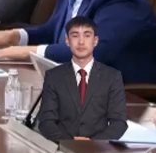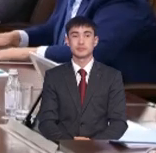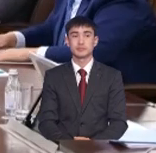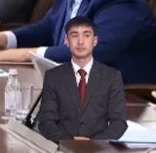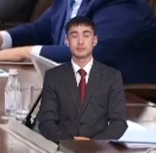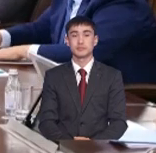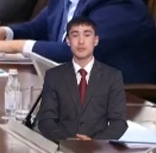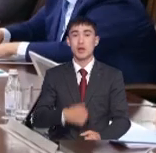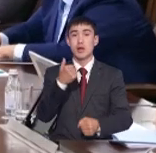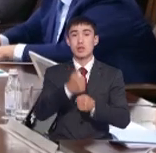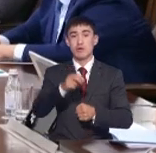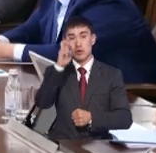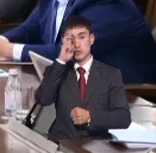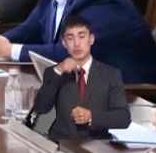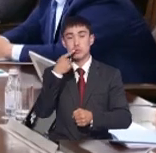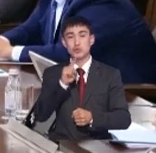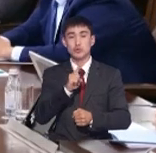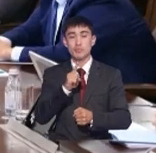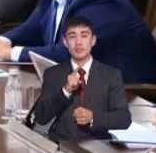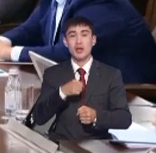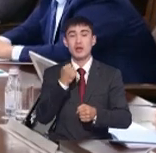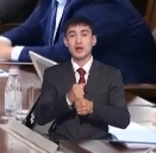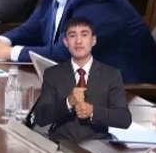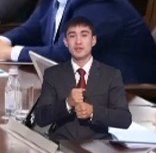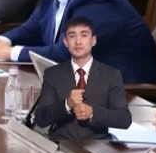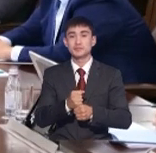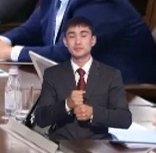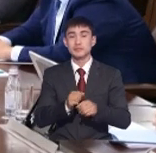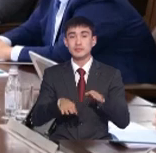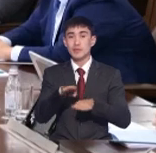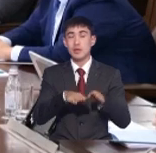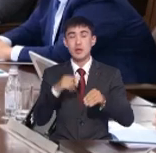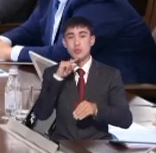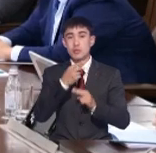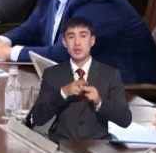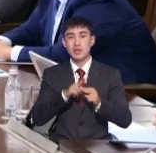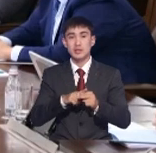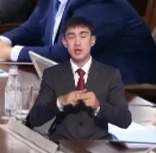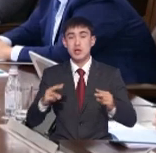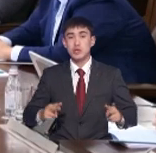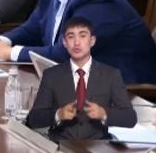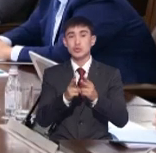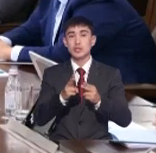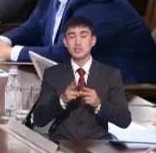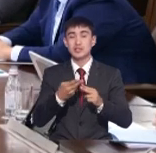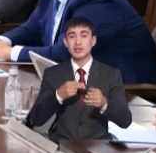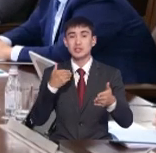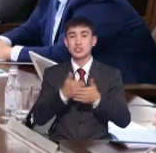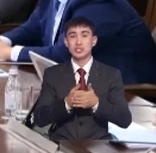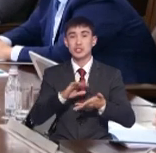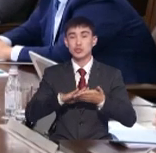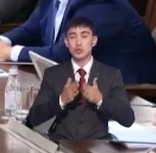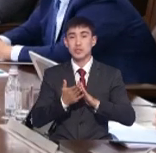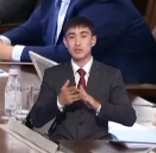единиц глава государства подчеркнул что основной диверсификации экономики является индустриализация для достижения